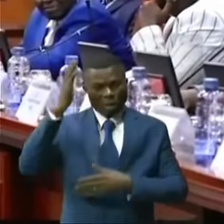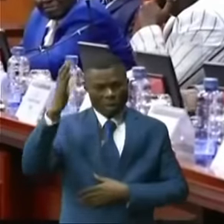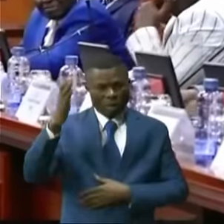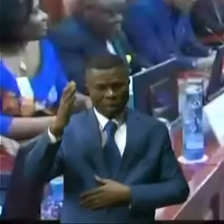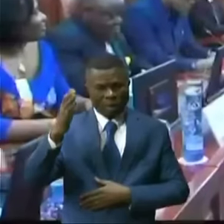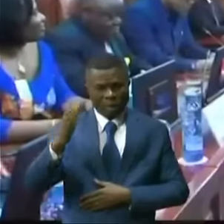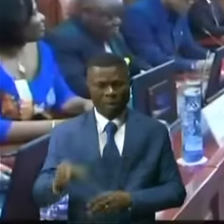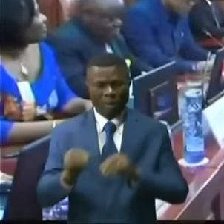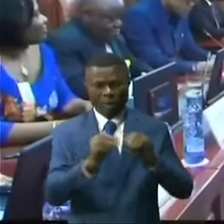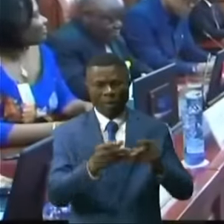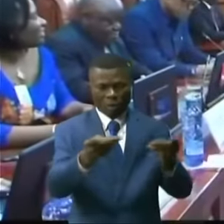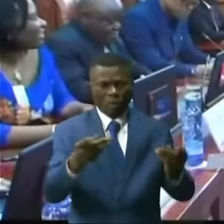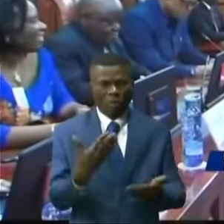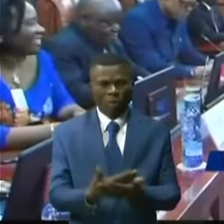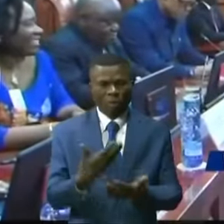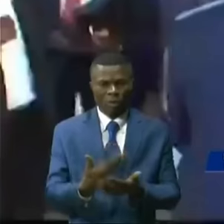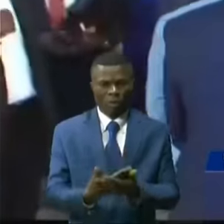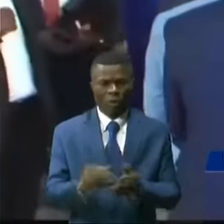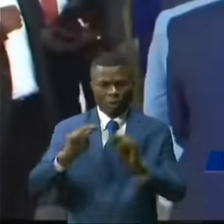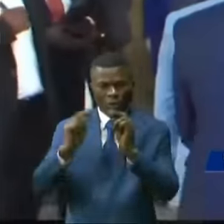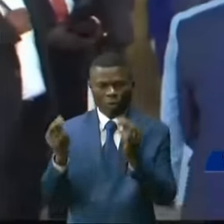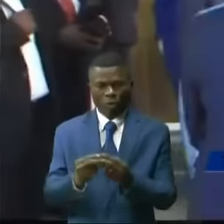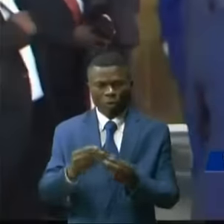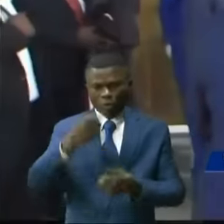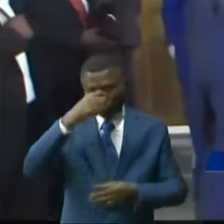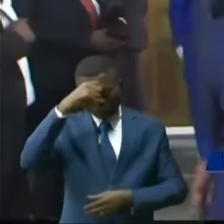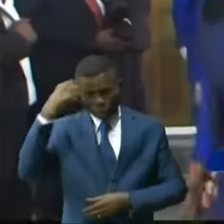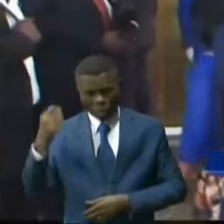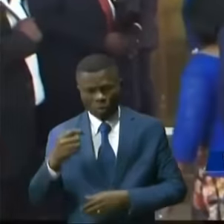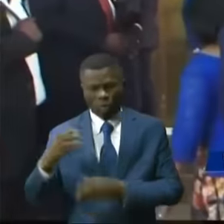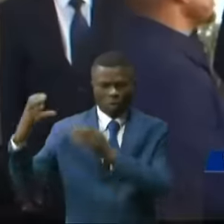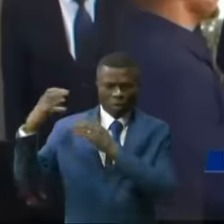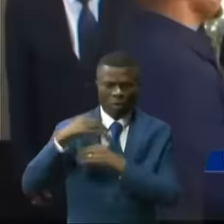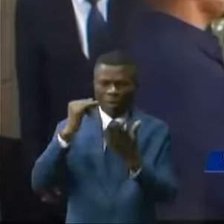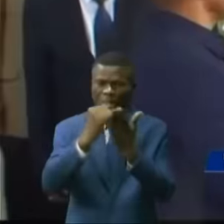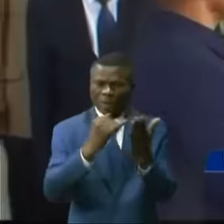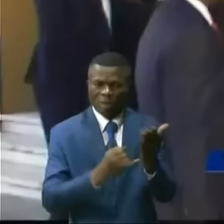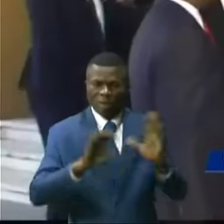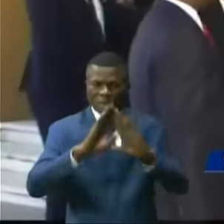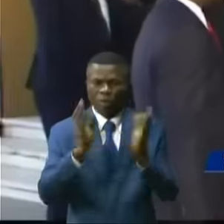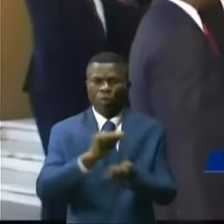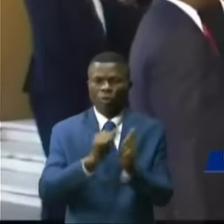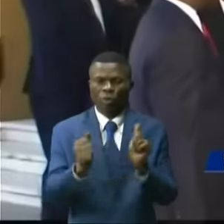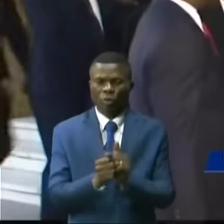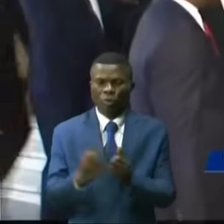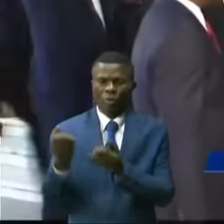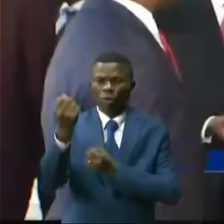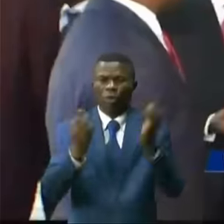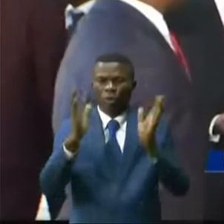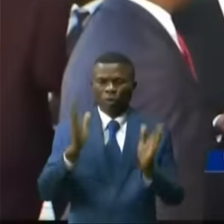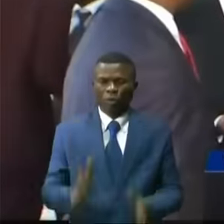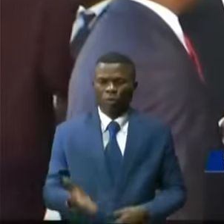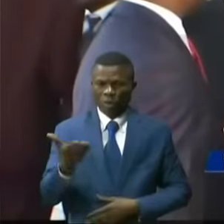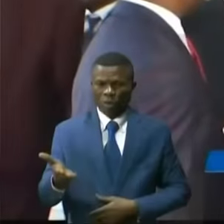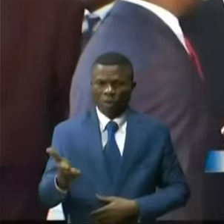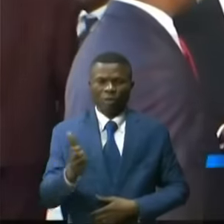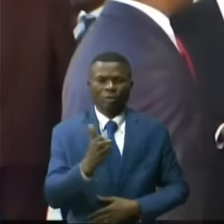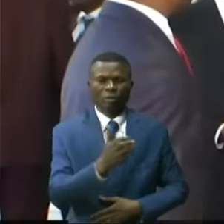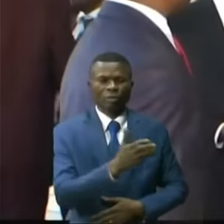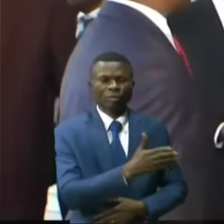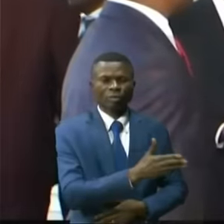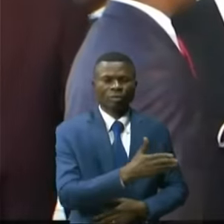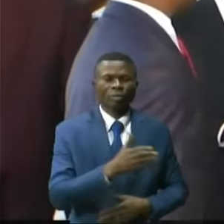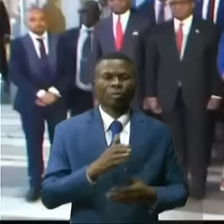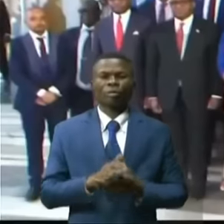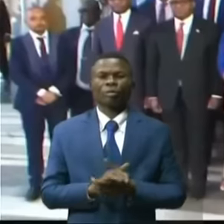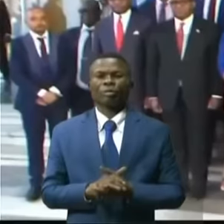mise en place urgente d'une cellule de crise chargée d'identifier tous les problème des transporteurs routiers et proposer des